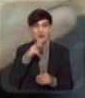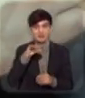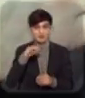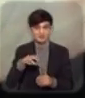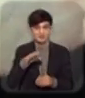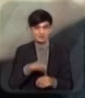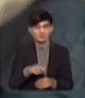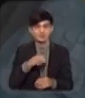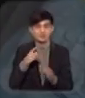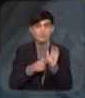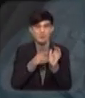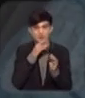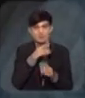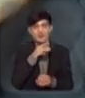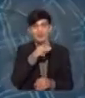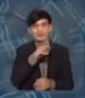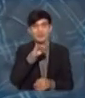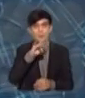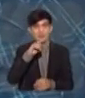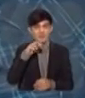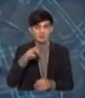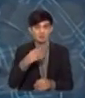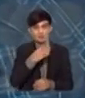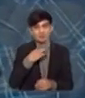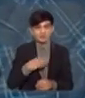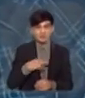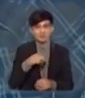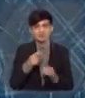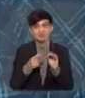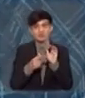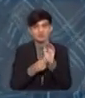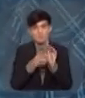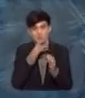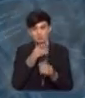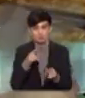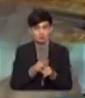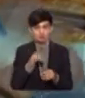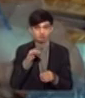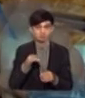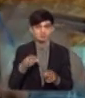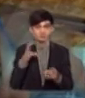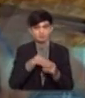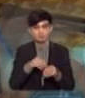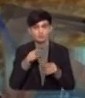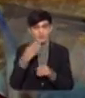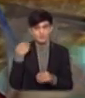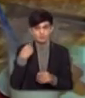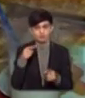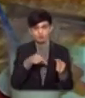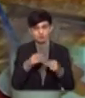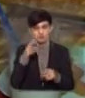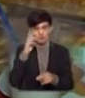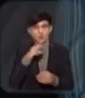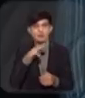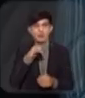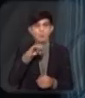ал Темірланның ұлы Шамил 9-да. Бұрын бір-бірін мүлде көрмеген балалар да жатырқап, жатсынбай бауыр басып кеткен. Оған Темірлан да